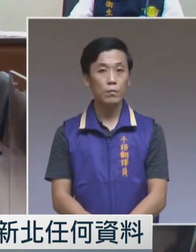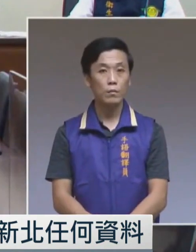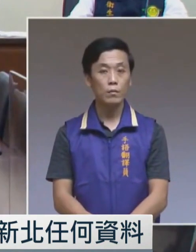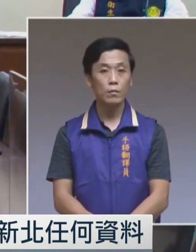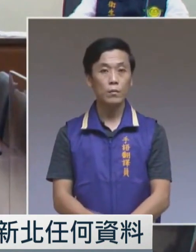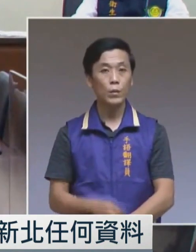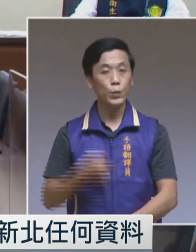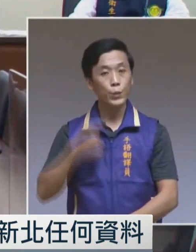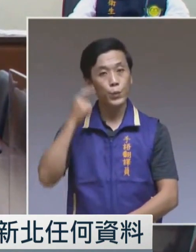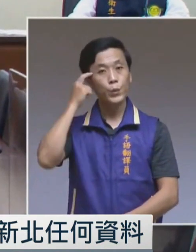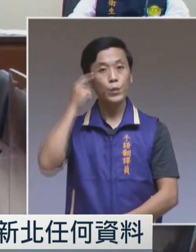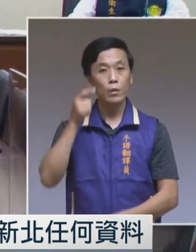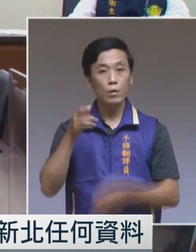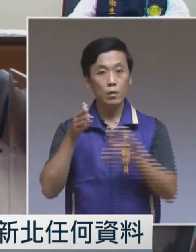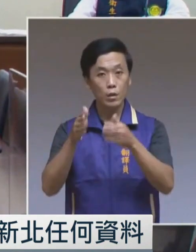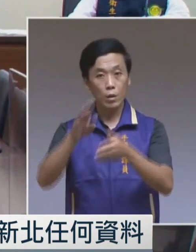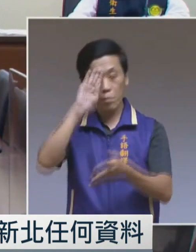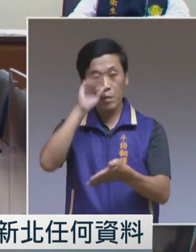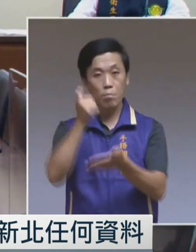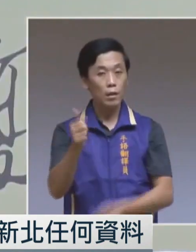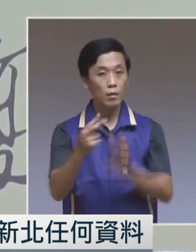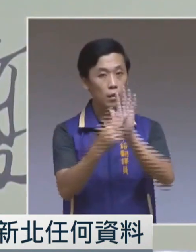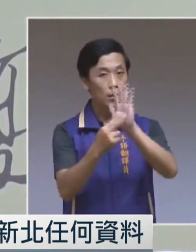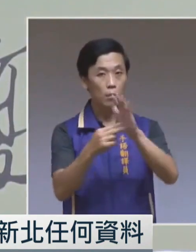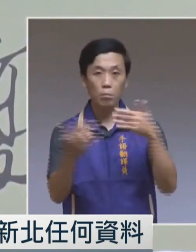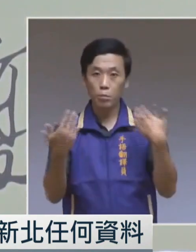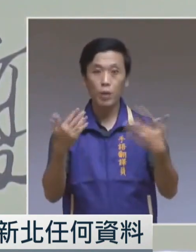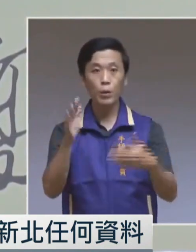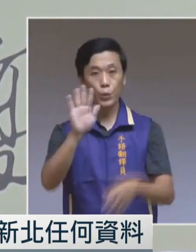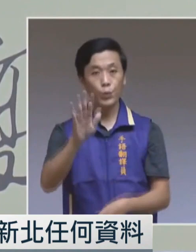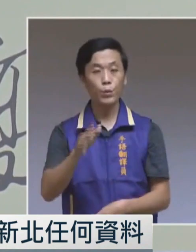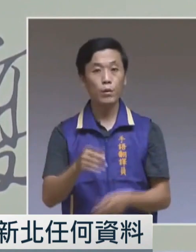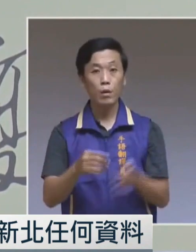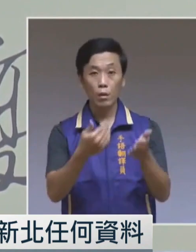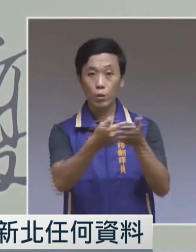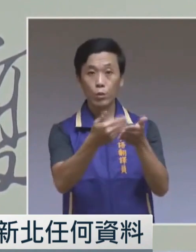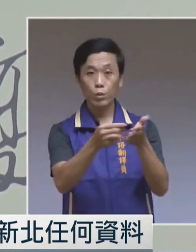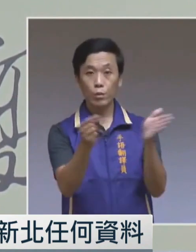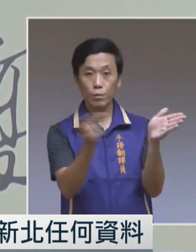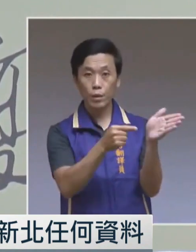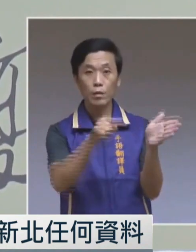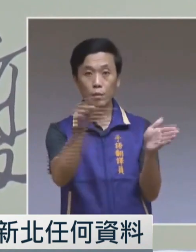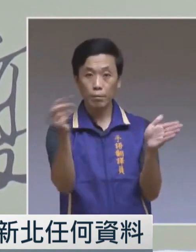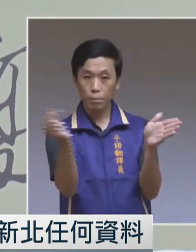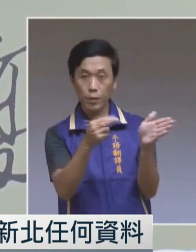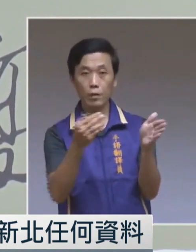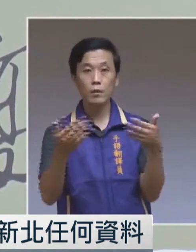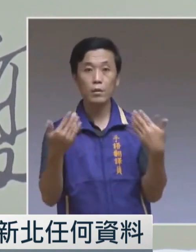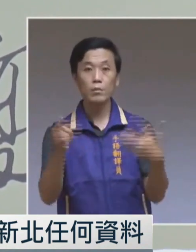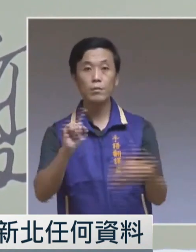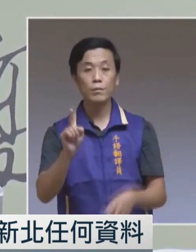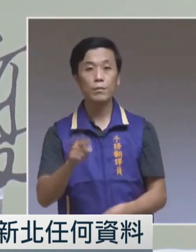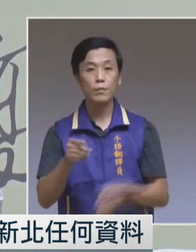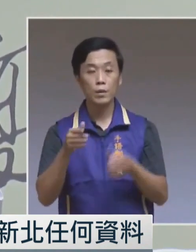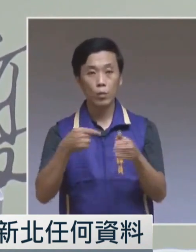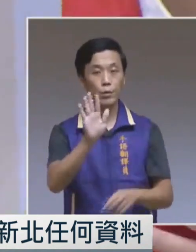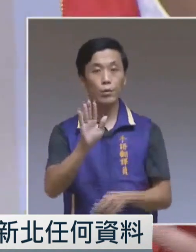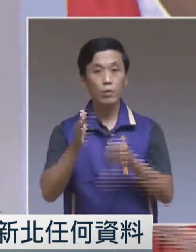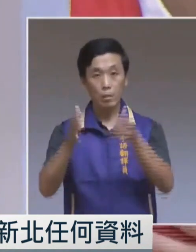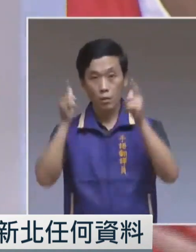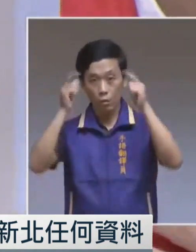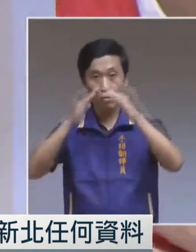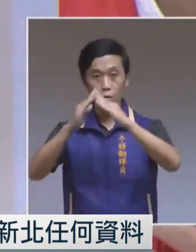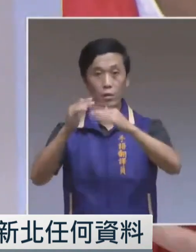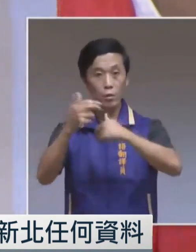防疫会后记者会，陈其迈罕见动怒，就是因为高雄暴增九例本土个案，其中七名感染源竟然是来